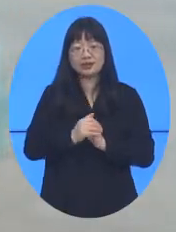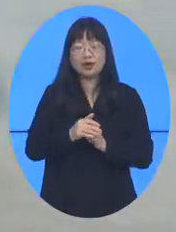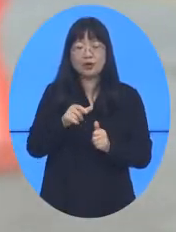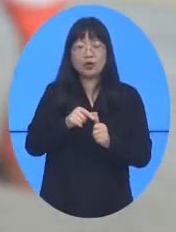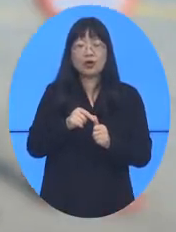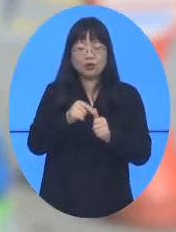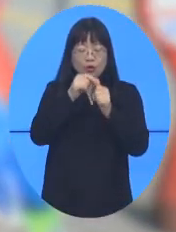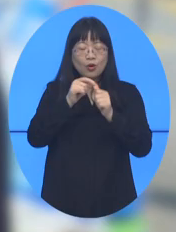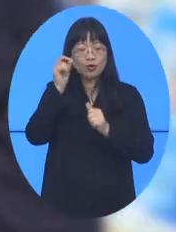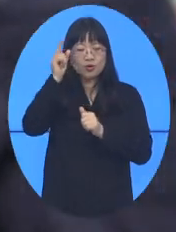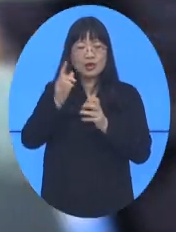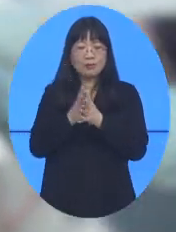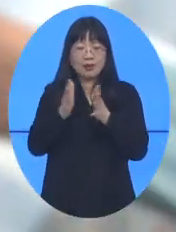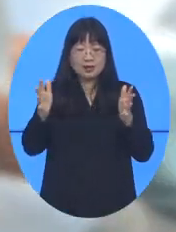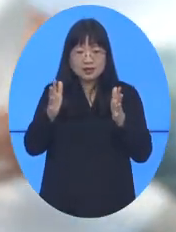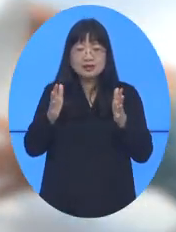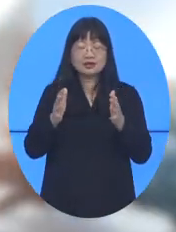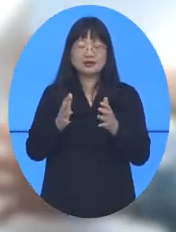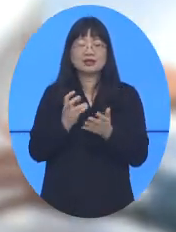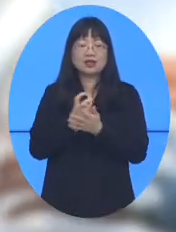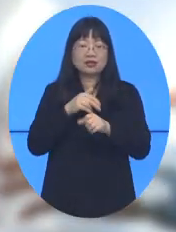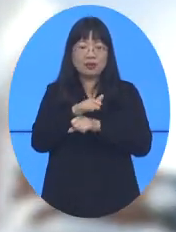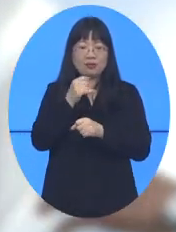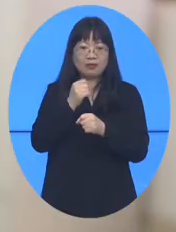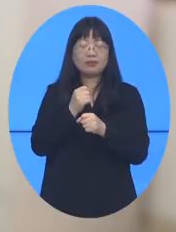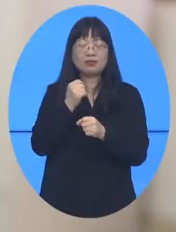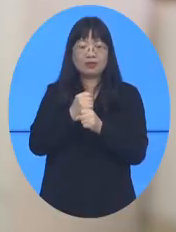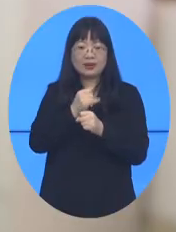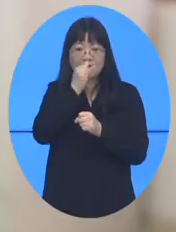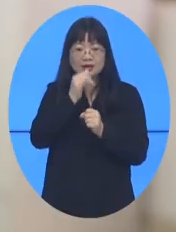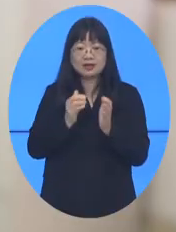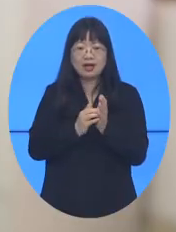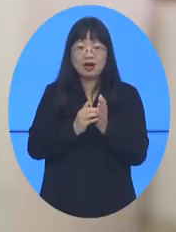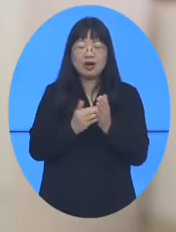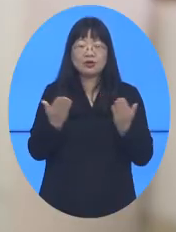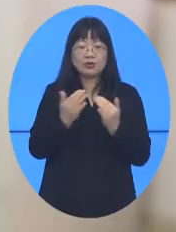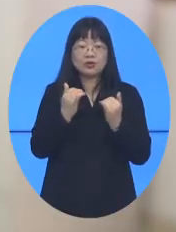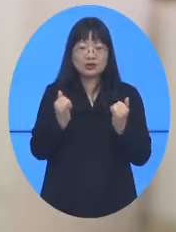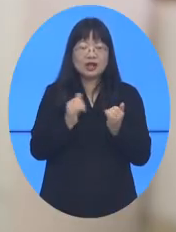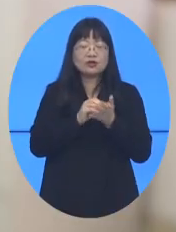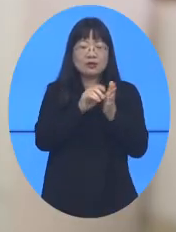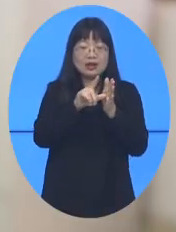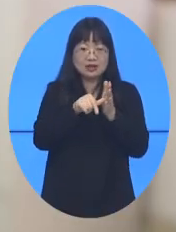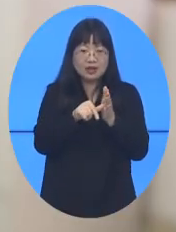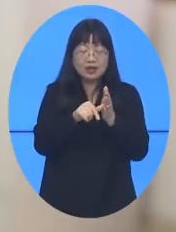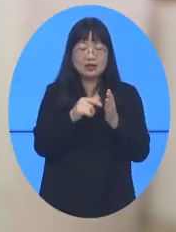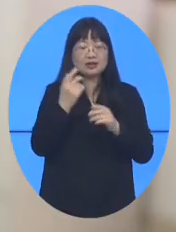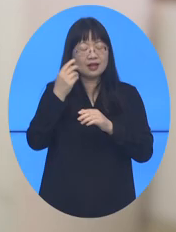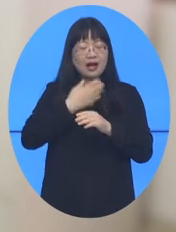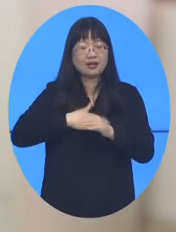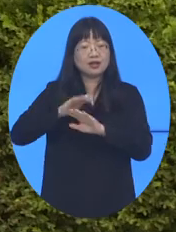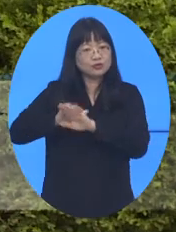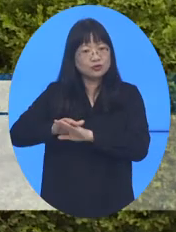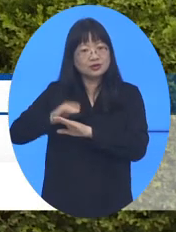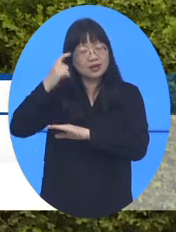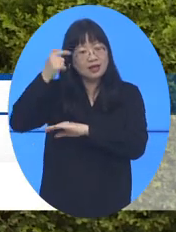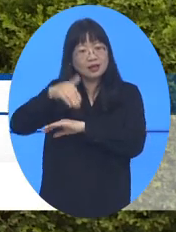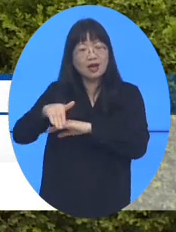있는 고용 우수아파트 지도를 제작해 경비 노동자 취업 시 참조할 수 있도록 도울 예정입니다